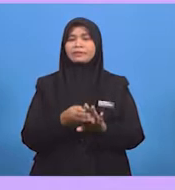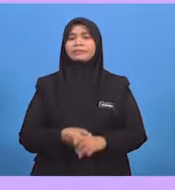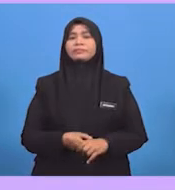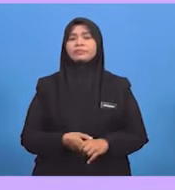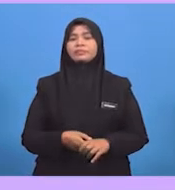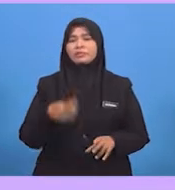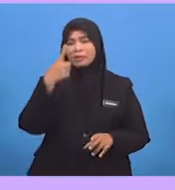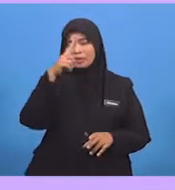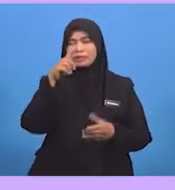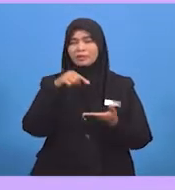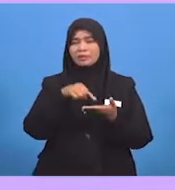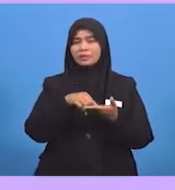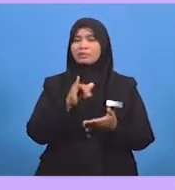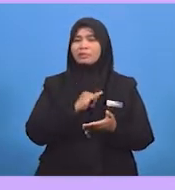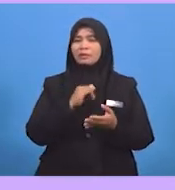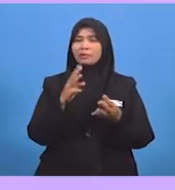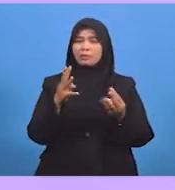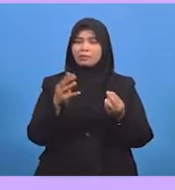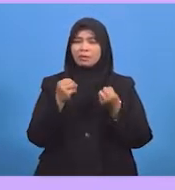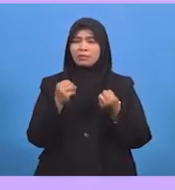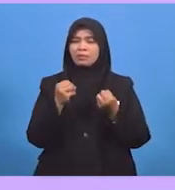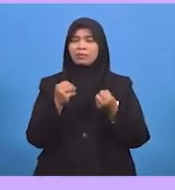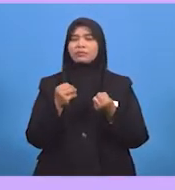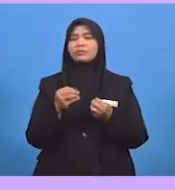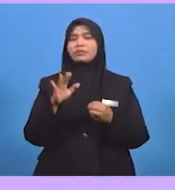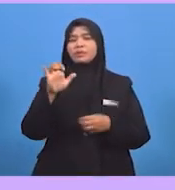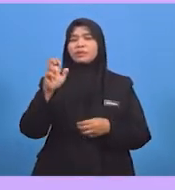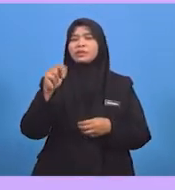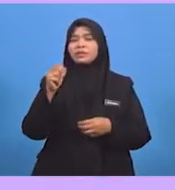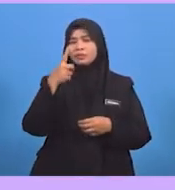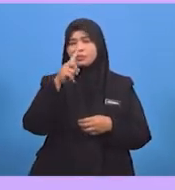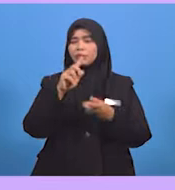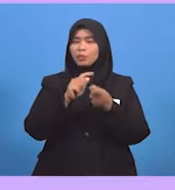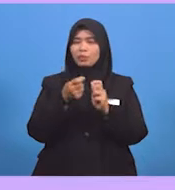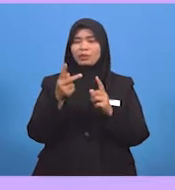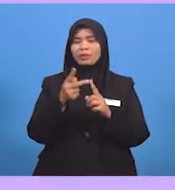Untuk kes ini, saya masih meminta yen dan menukarnya dengan ringgit Malaysia.